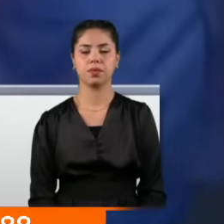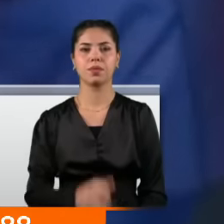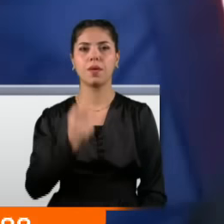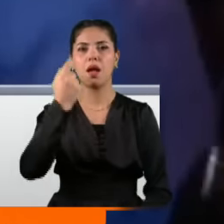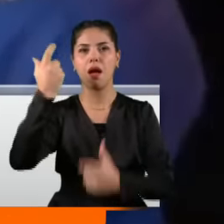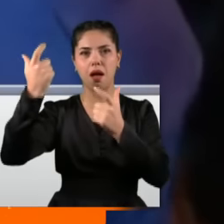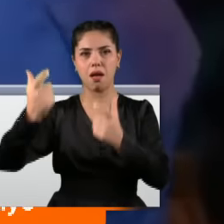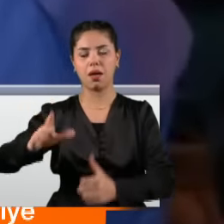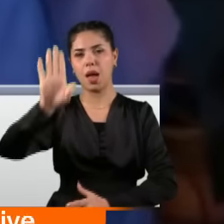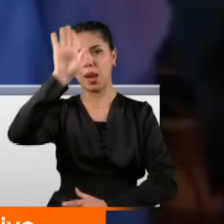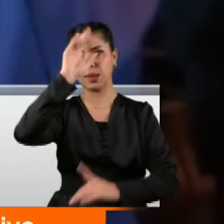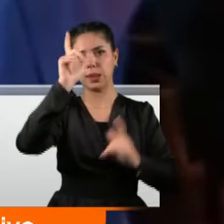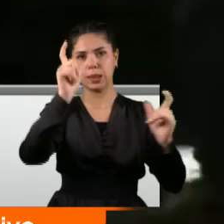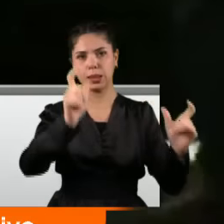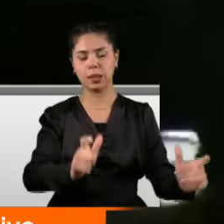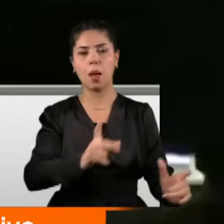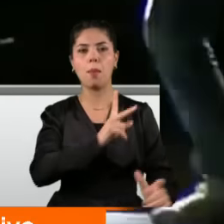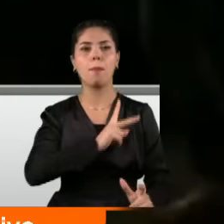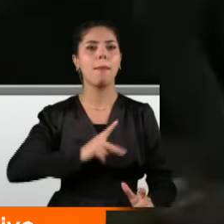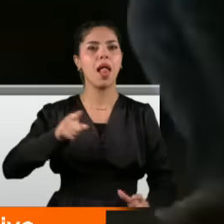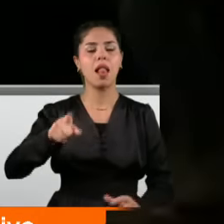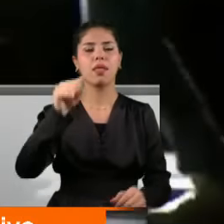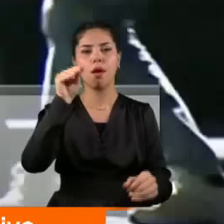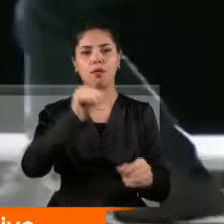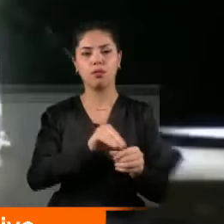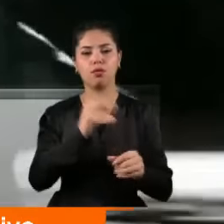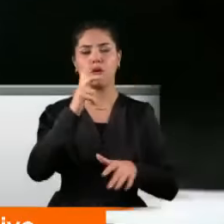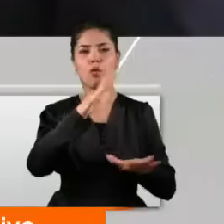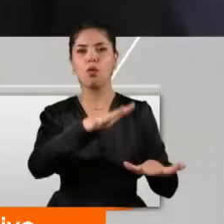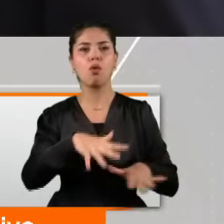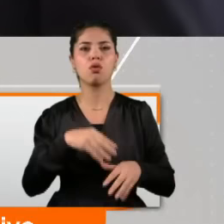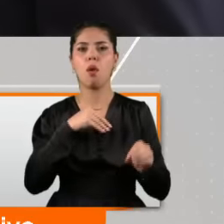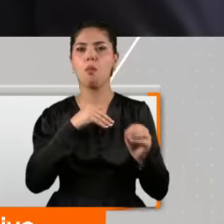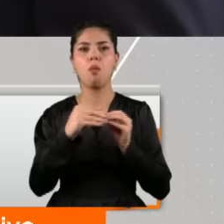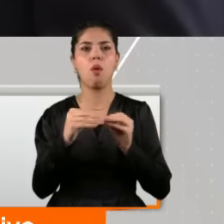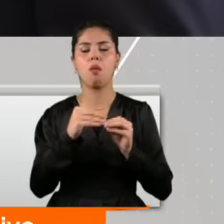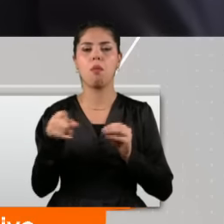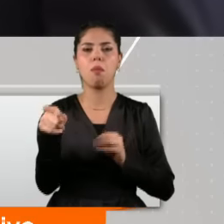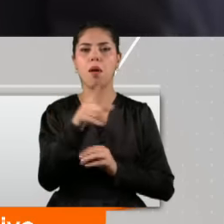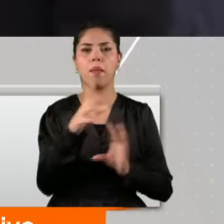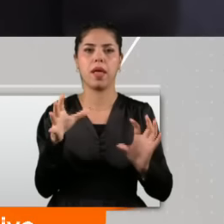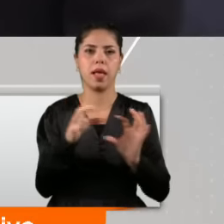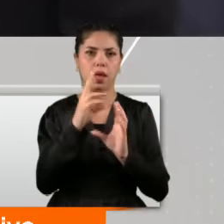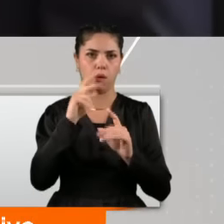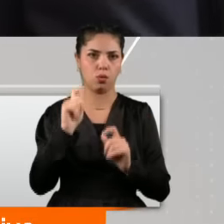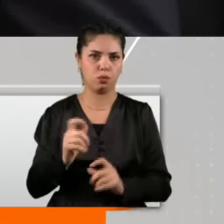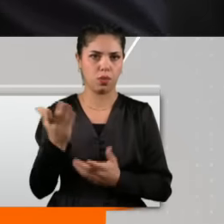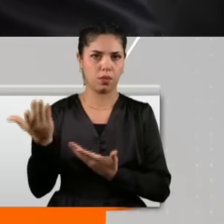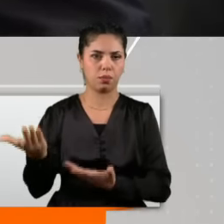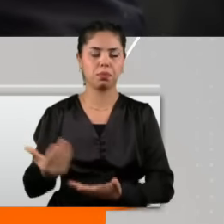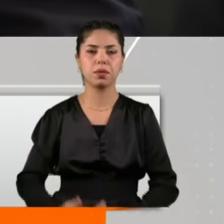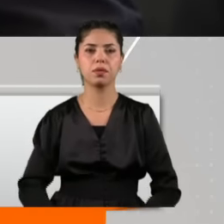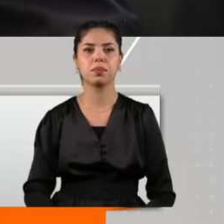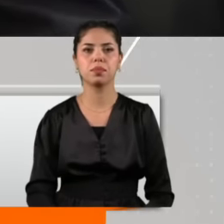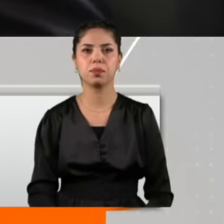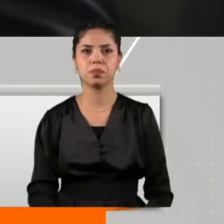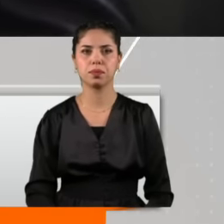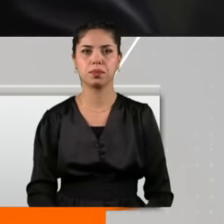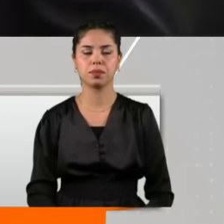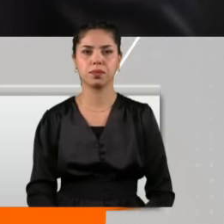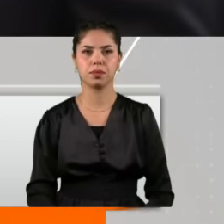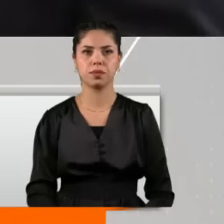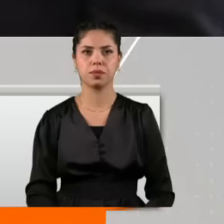ile İstanbul Büyükşehir Belediyelerinde patlak veren konser skandalları. Konserlerle ilgili, sanatçılara ödenen milyonlarca